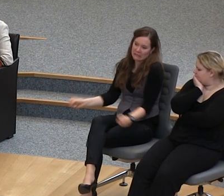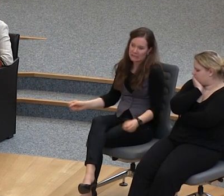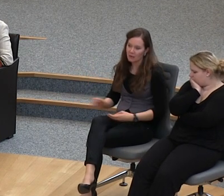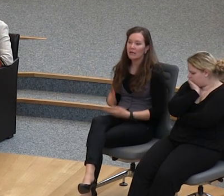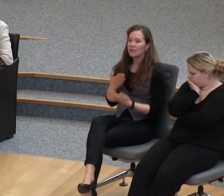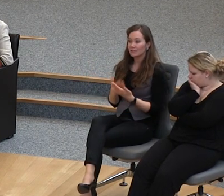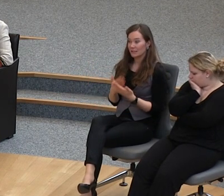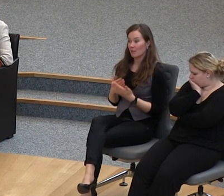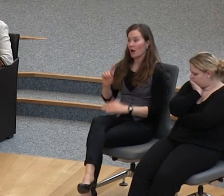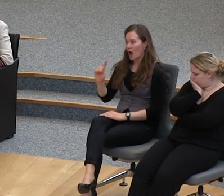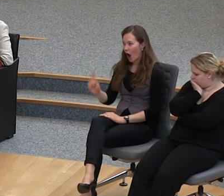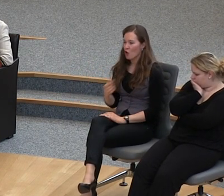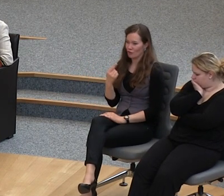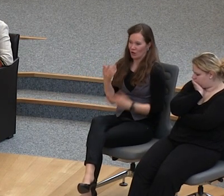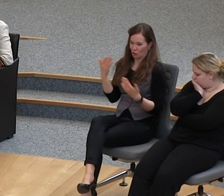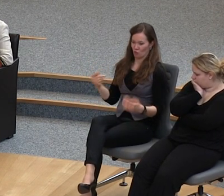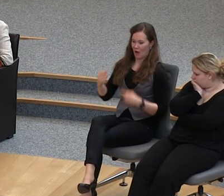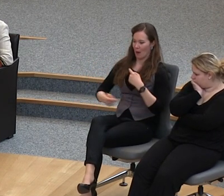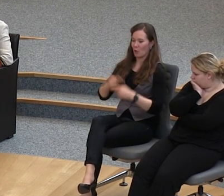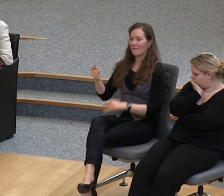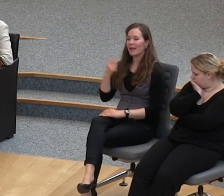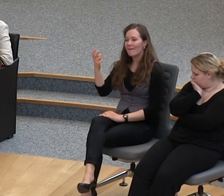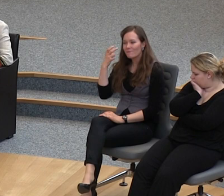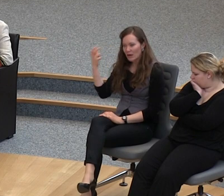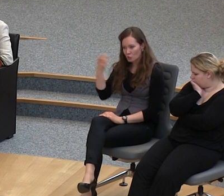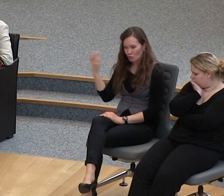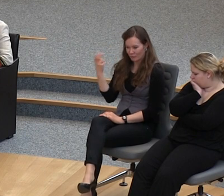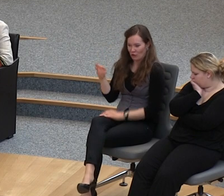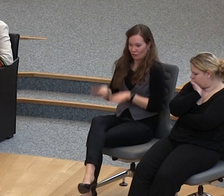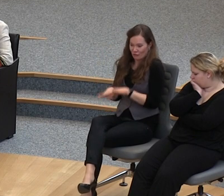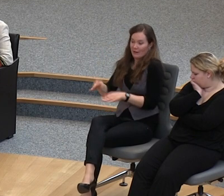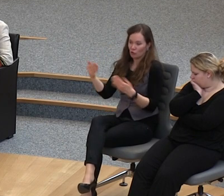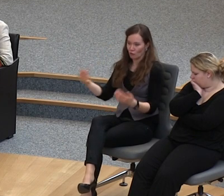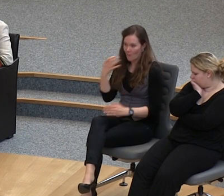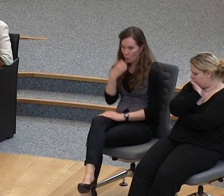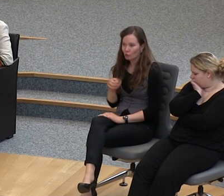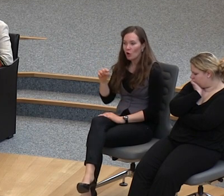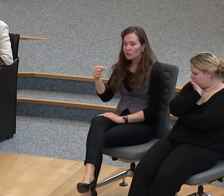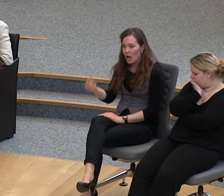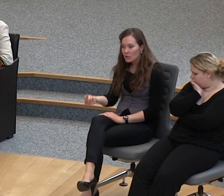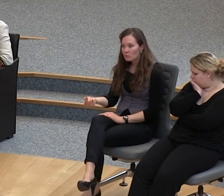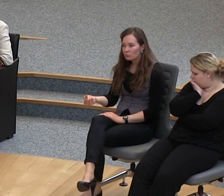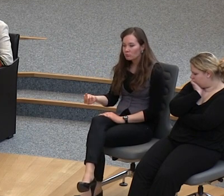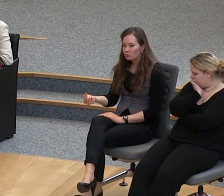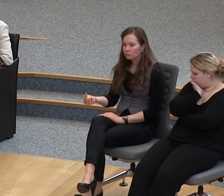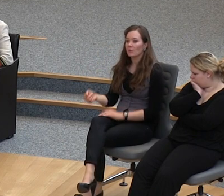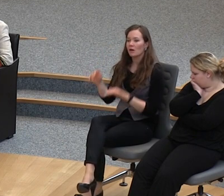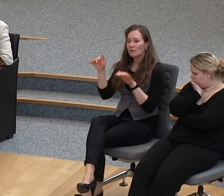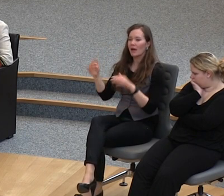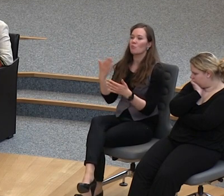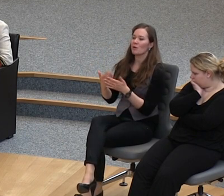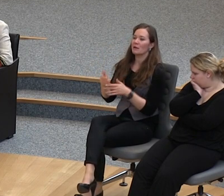Also auch auf diese Art und Weise versuchen wir vorzugehen, um dann die Entstehung